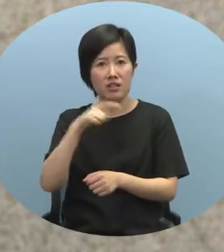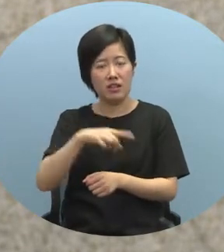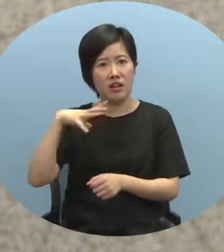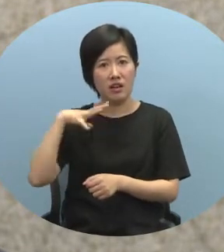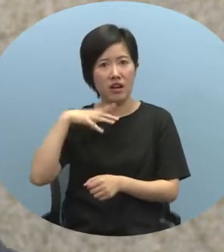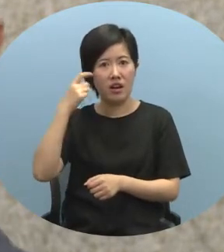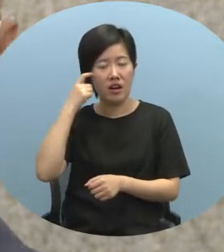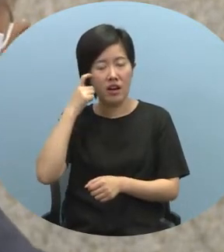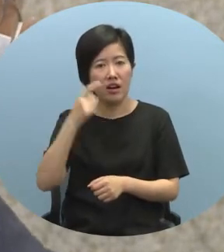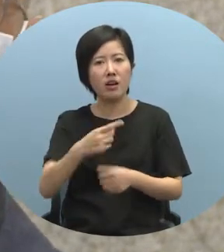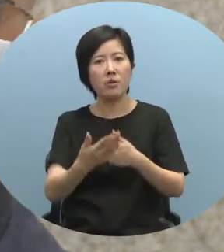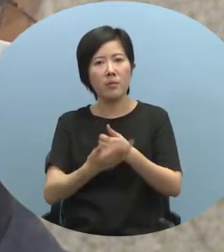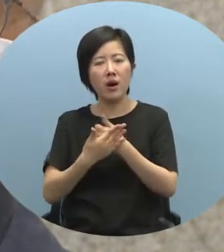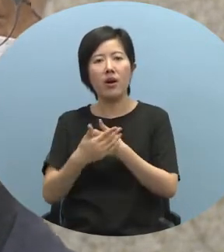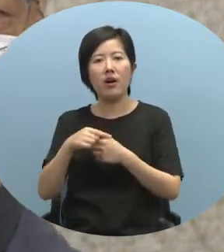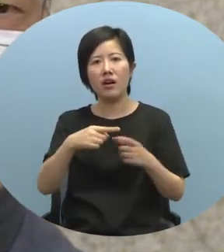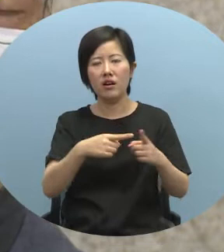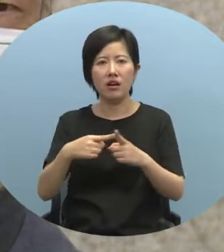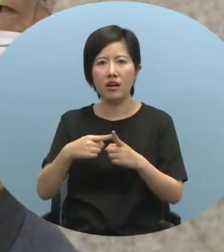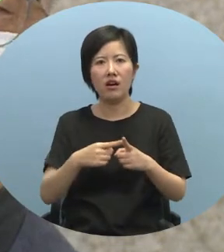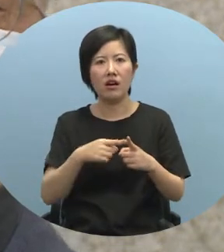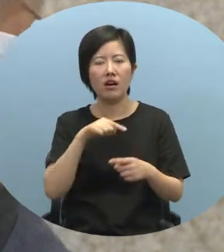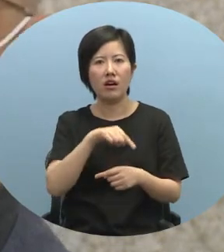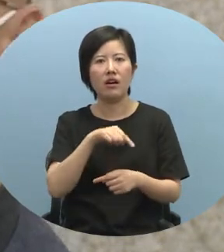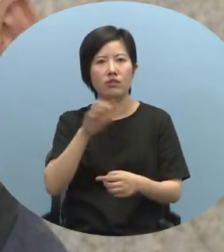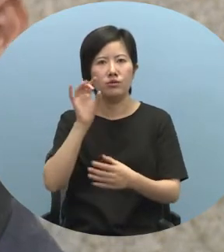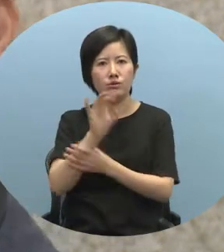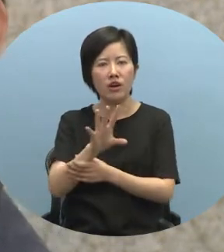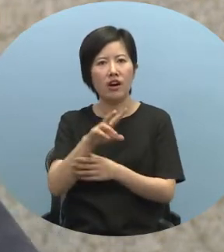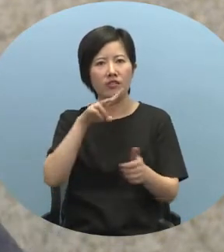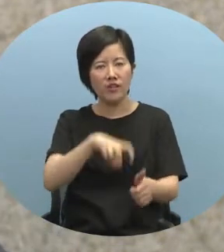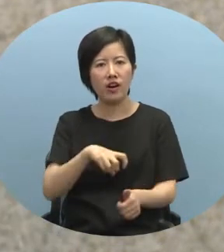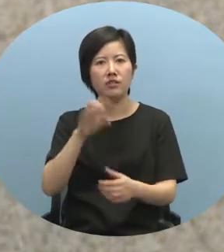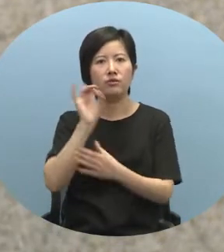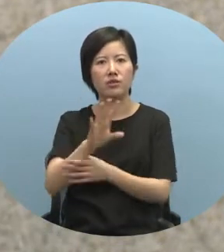狀況咧，係可以幫助相關嘅居民咧，係一個早